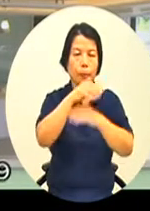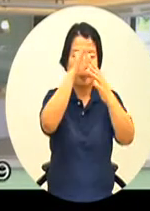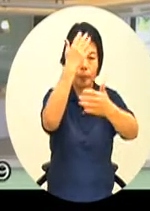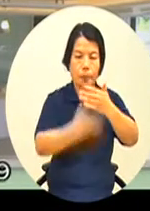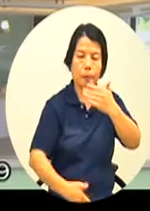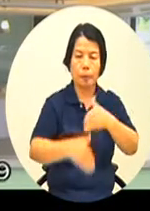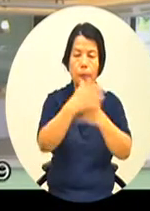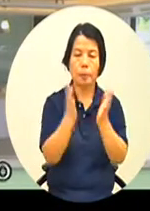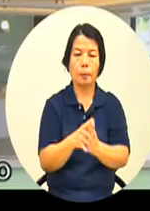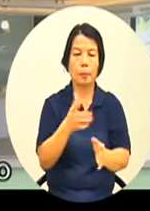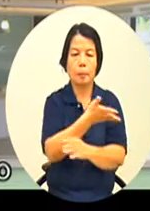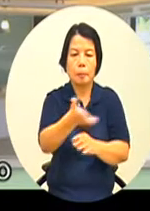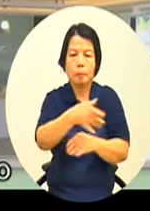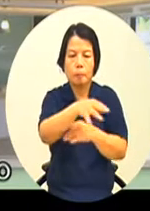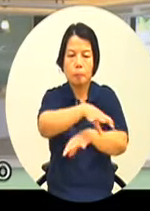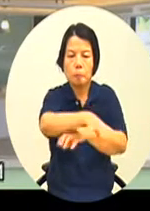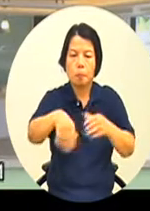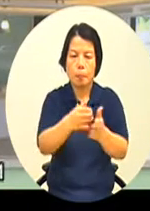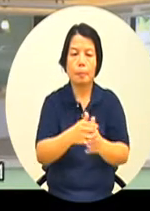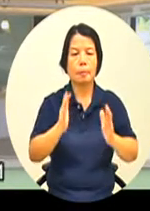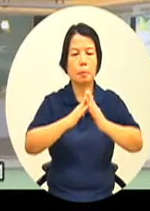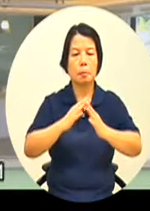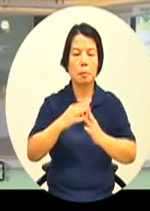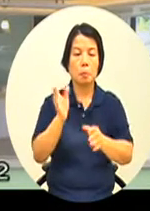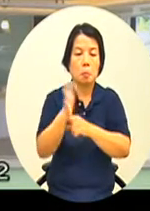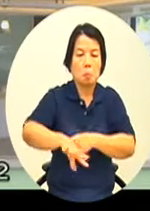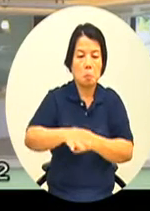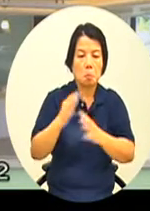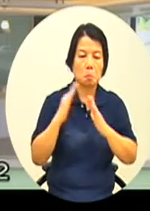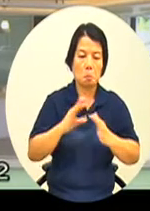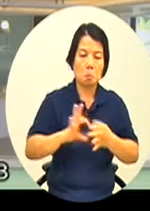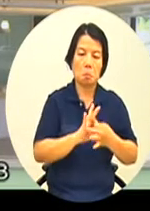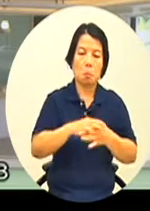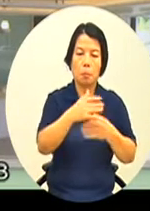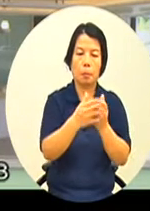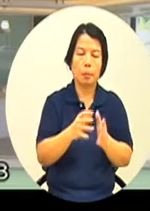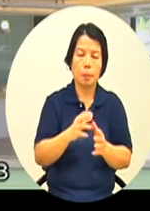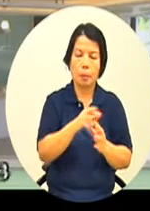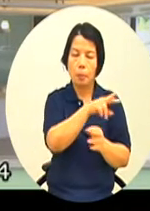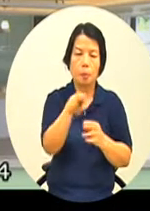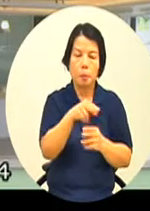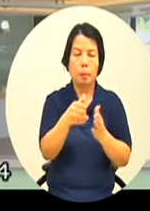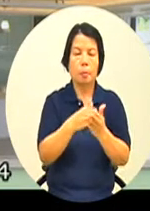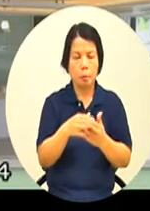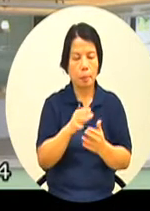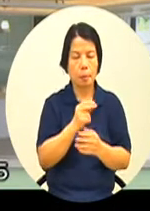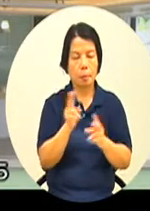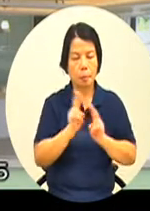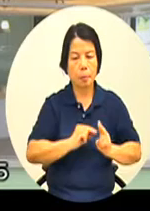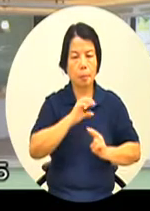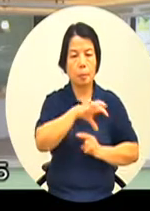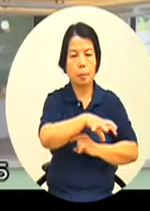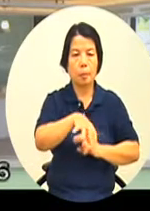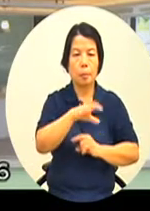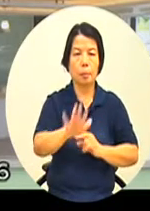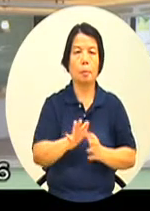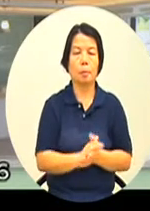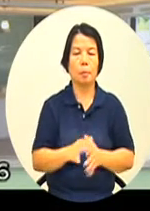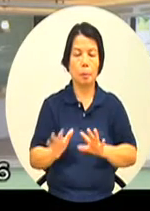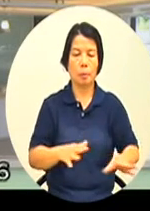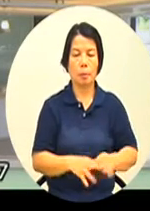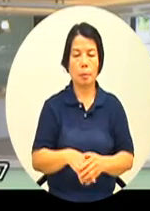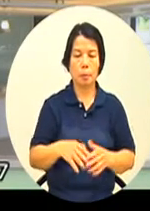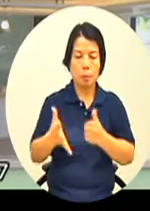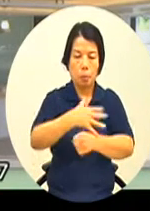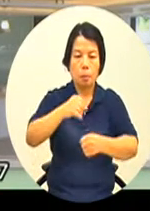个令家属能够感动的一个环境。那同时我们也设置了我们全国首